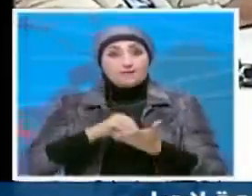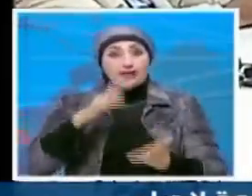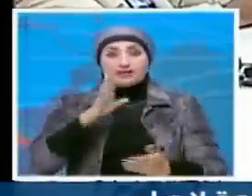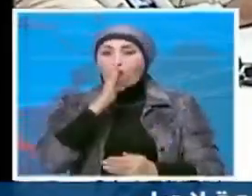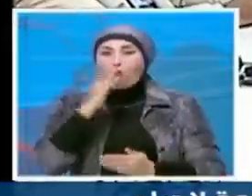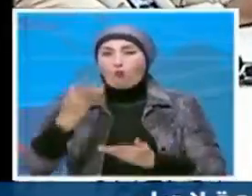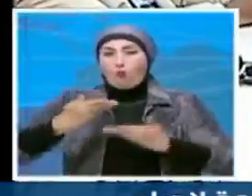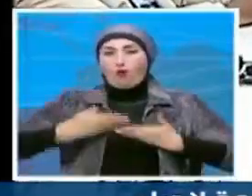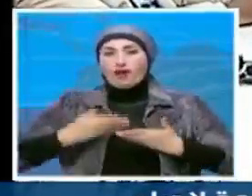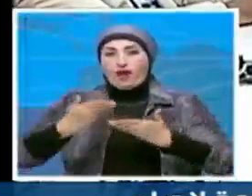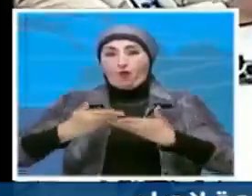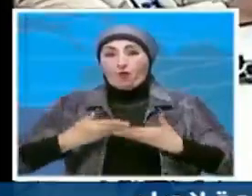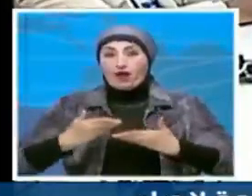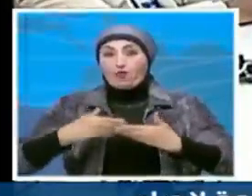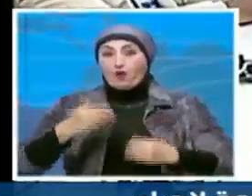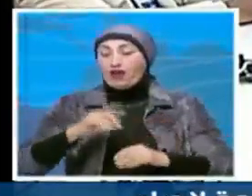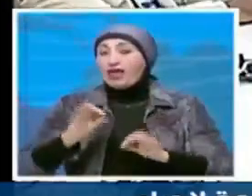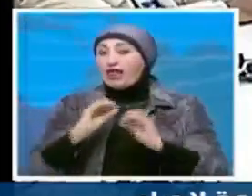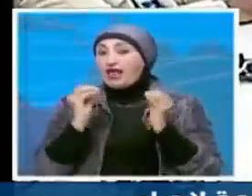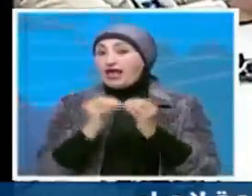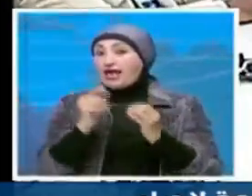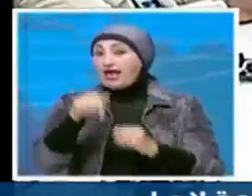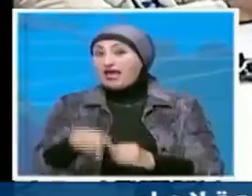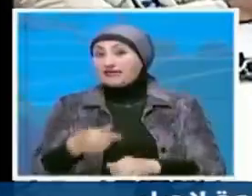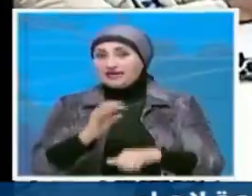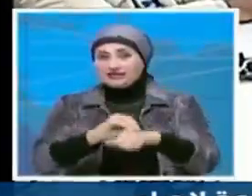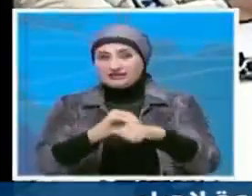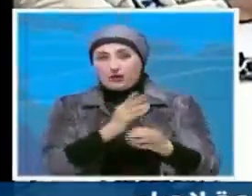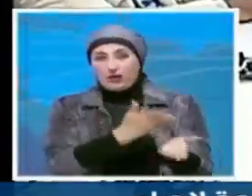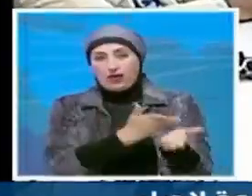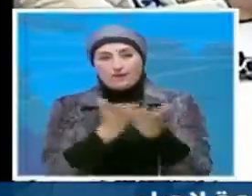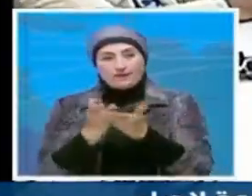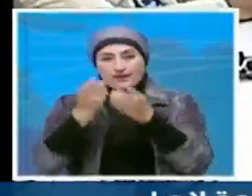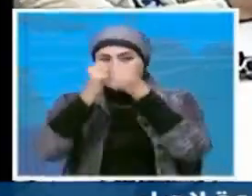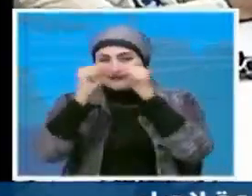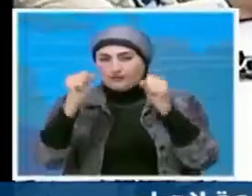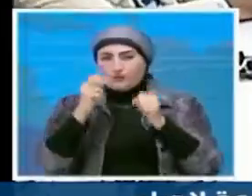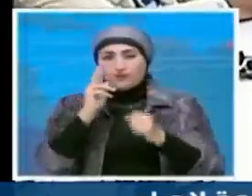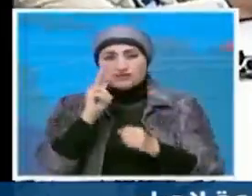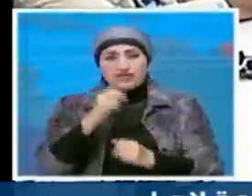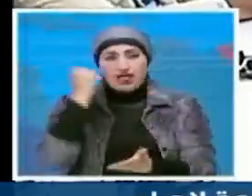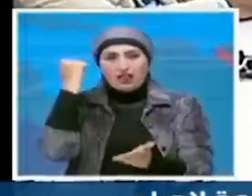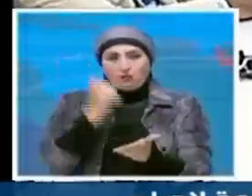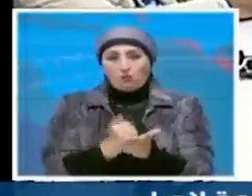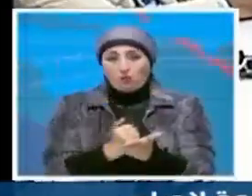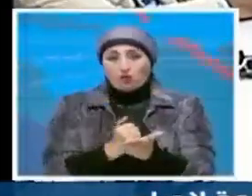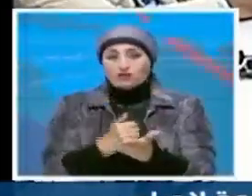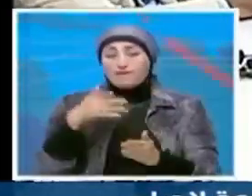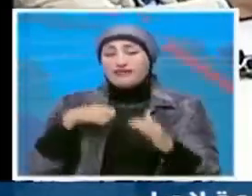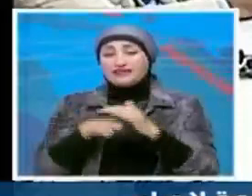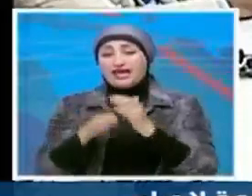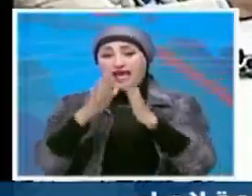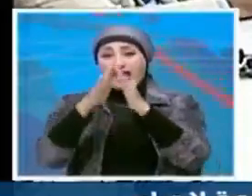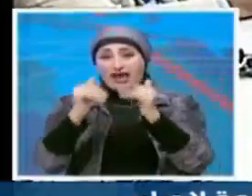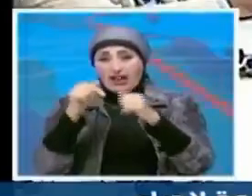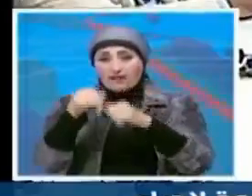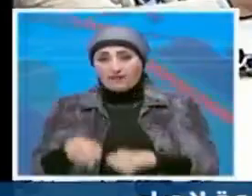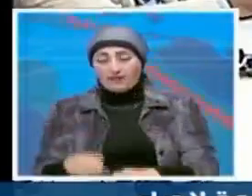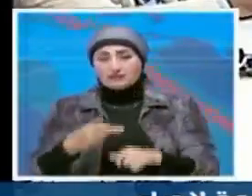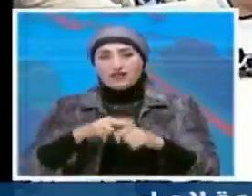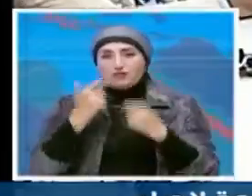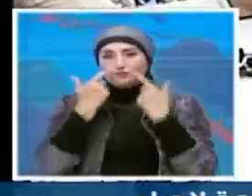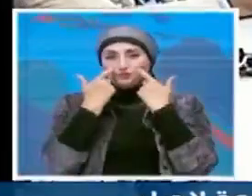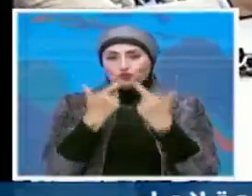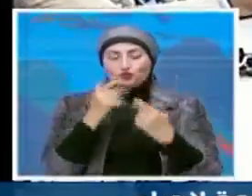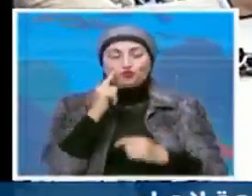تسلم الاوراق مضيفا ان الهيئه توجهت الدعوه لجميع البعثات الدبلوماسيه المعتمده داخل مصر